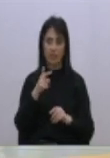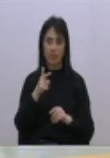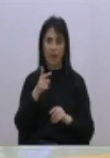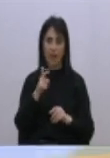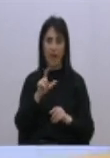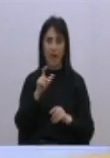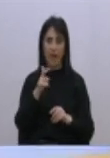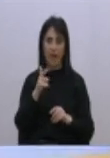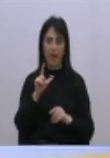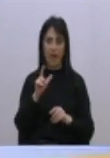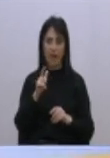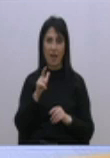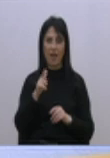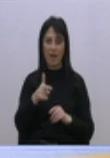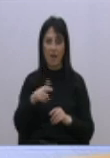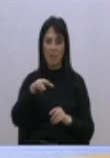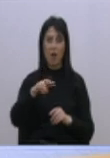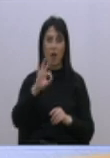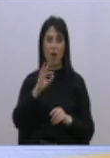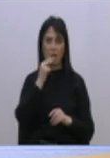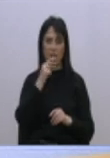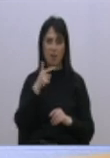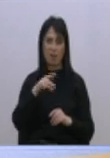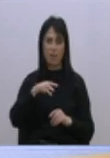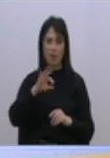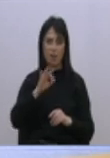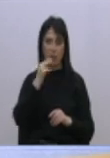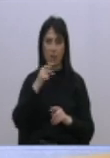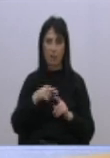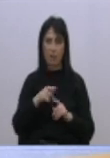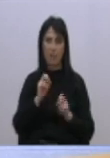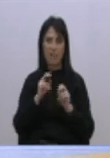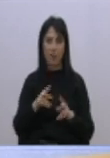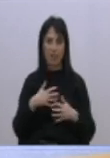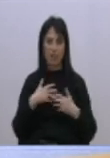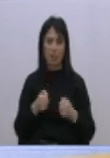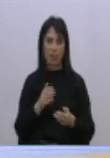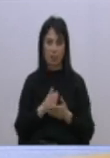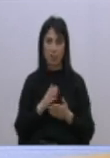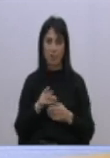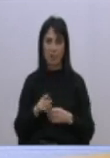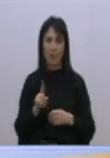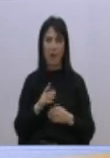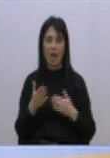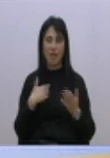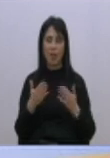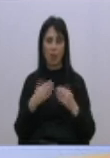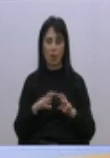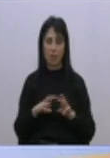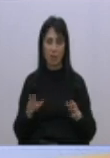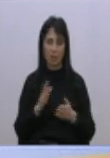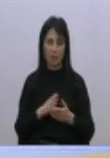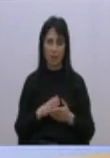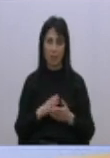რომ საკმაოდ საფრთხის შემცველი არის ეს პროდუქცია ჯანმრთელობისთვის, და რა დამოკიდებულება აქვს